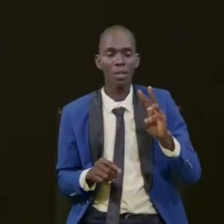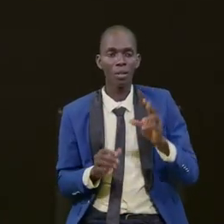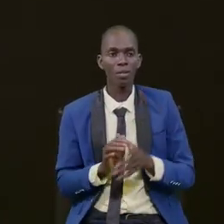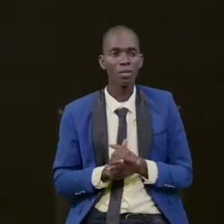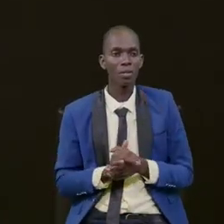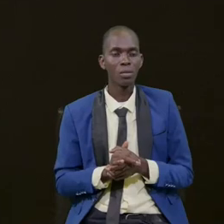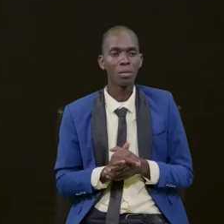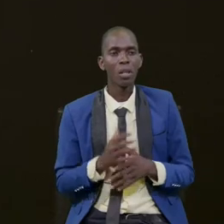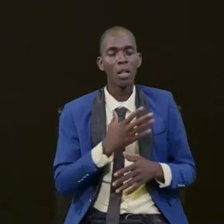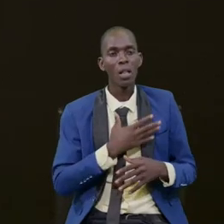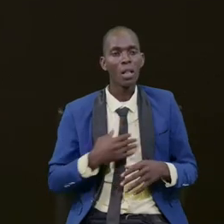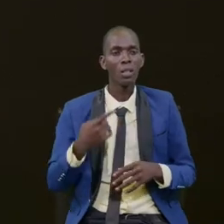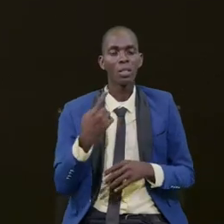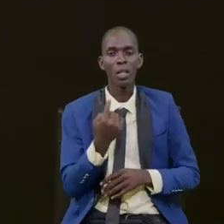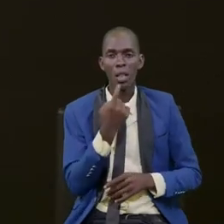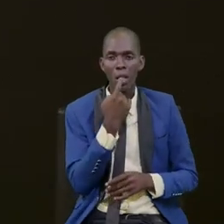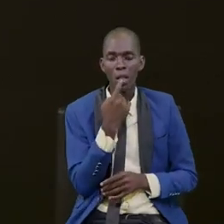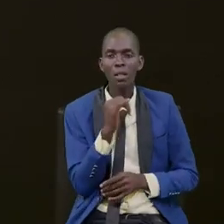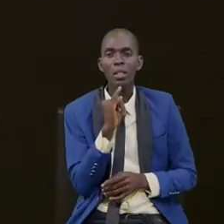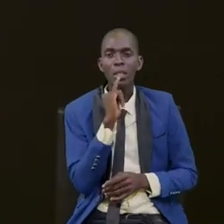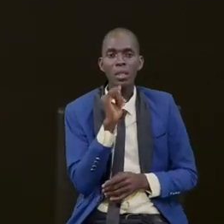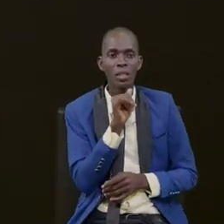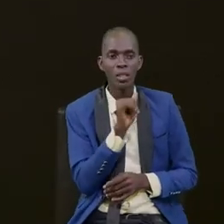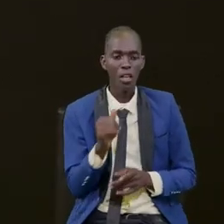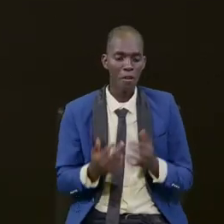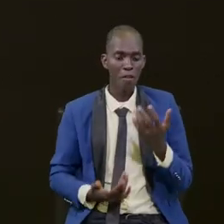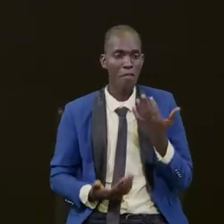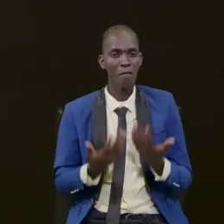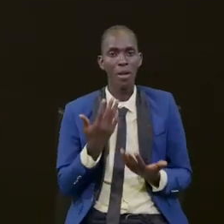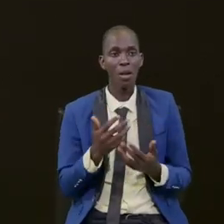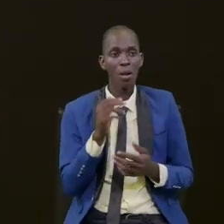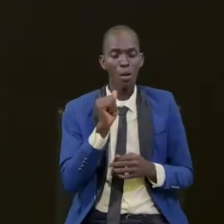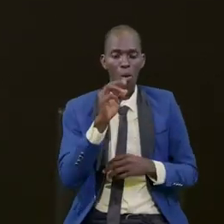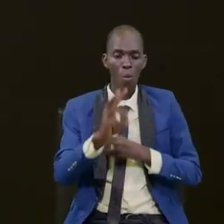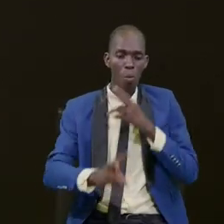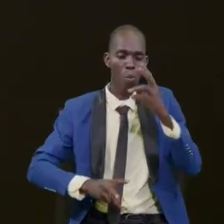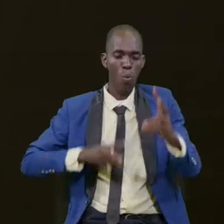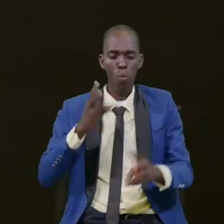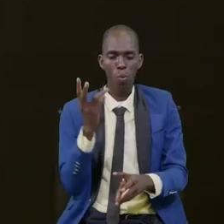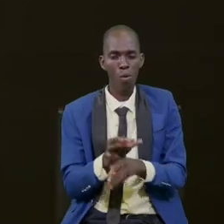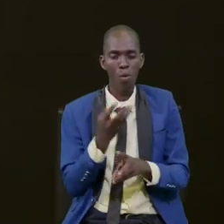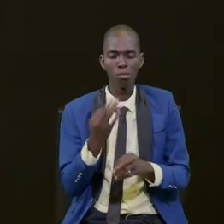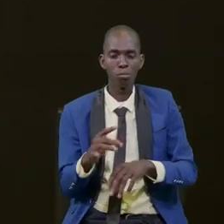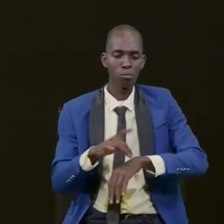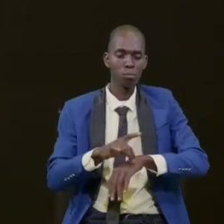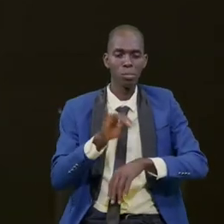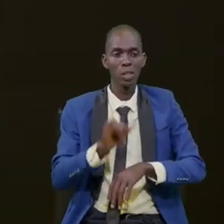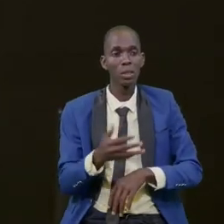6. La langue aussi est un feu. C'est le monde de